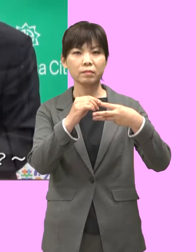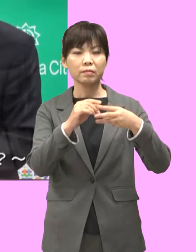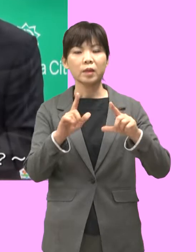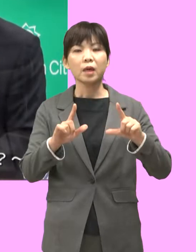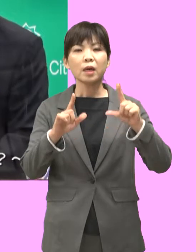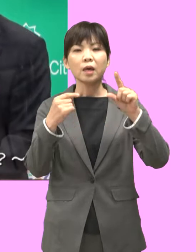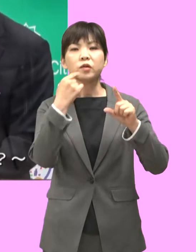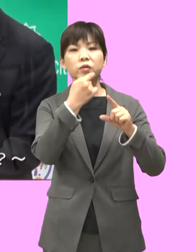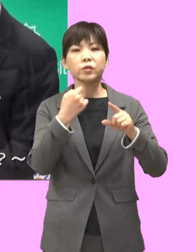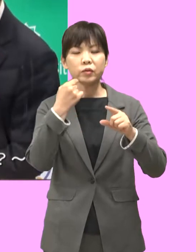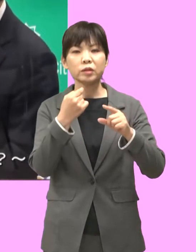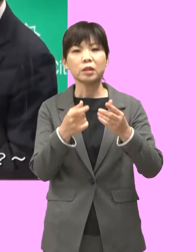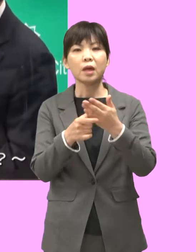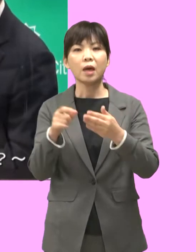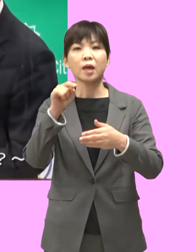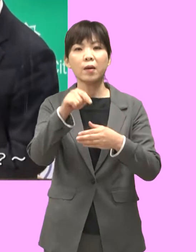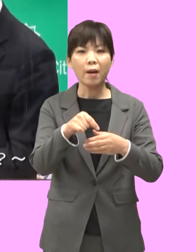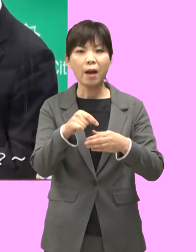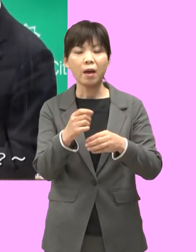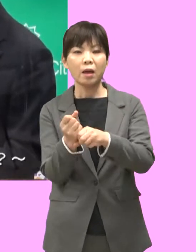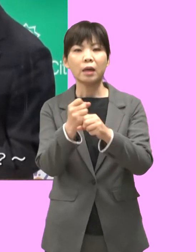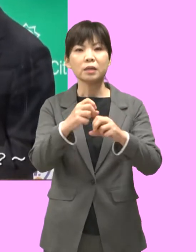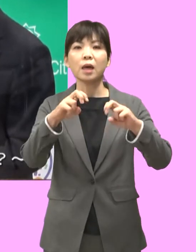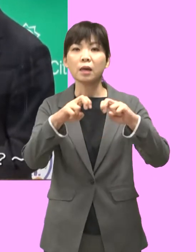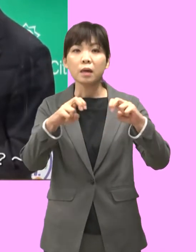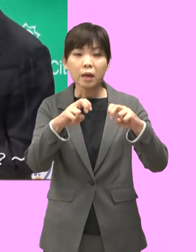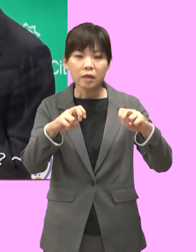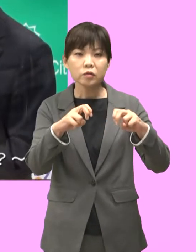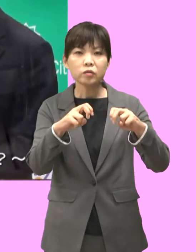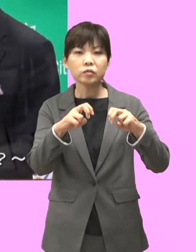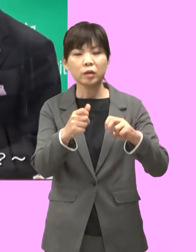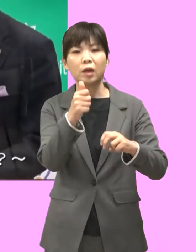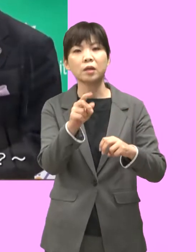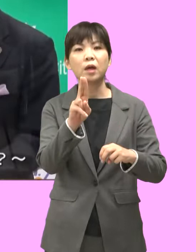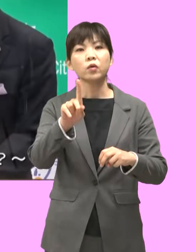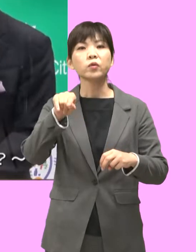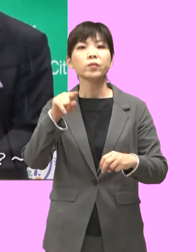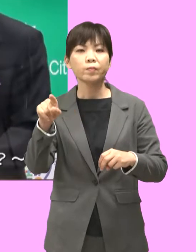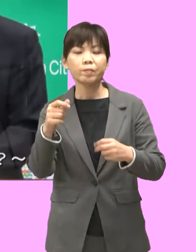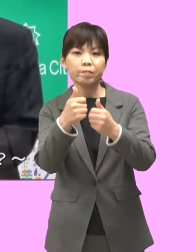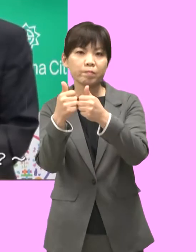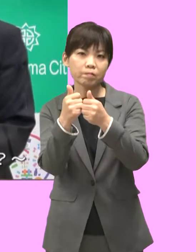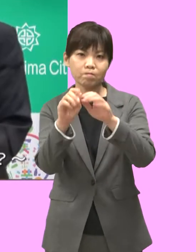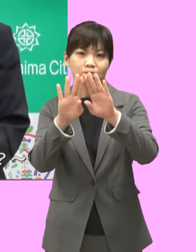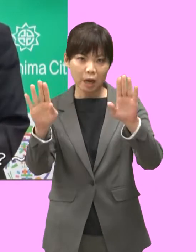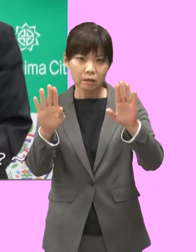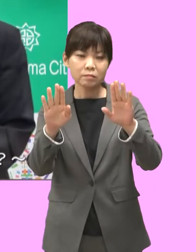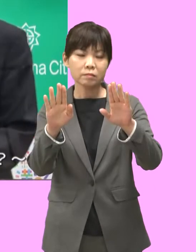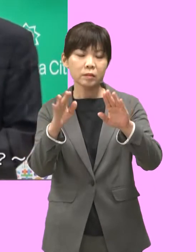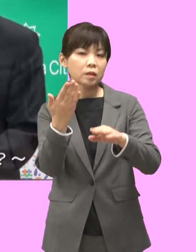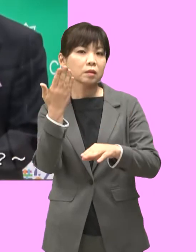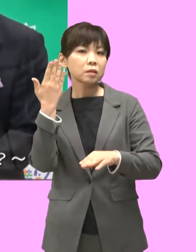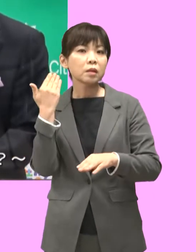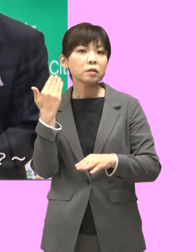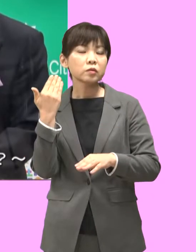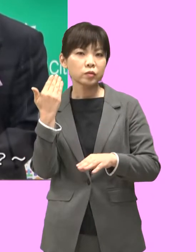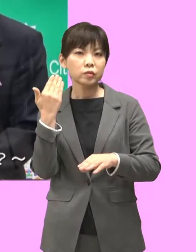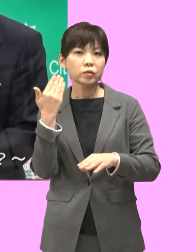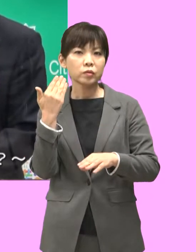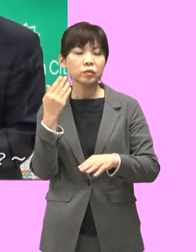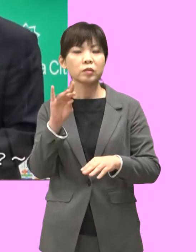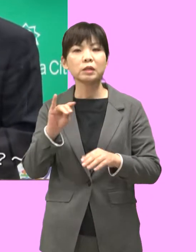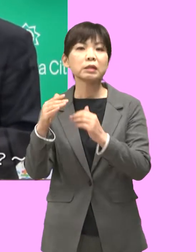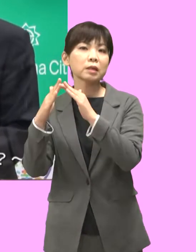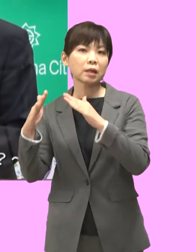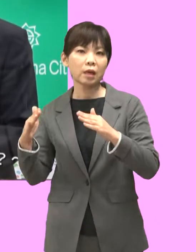東口駅前再開発で、タウンミーティングを開催するというものであります。先日、議会には全